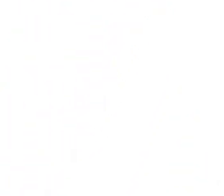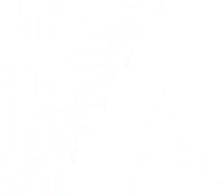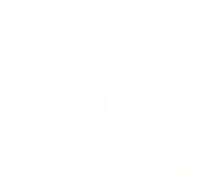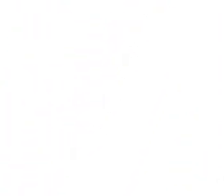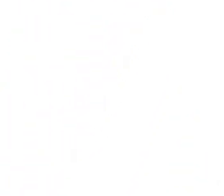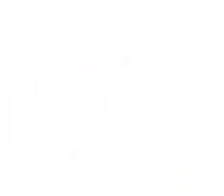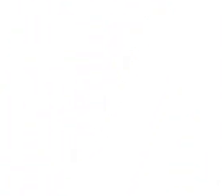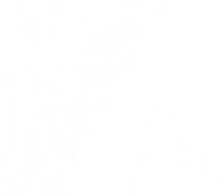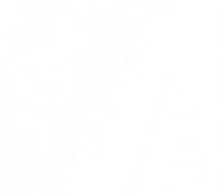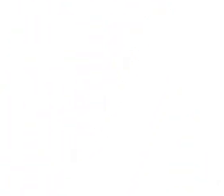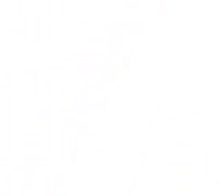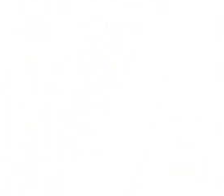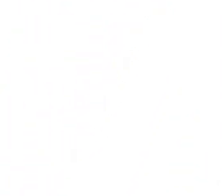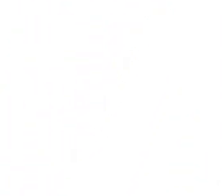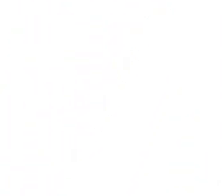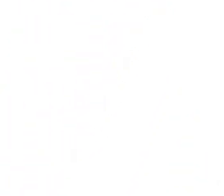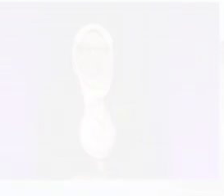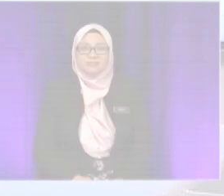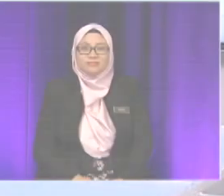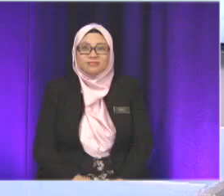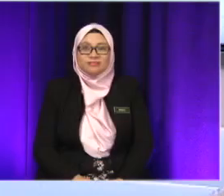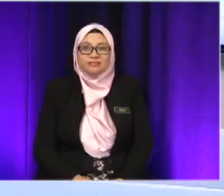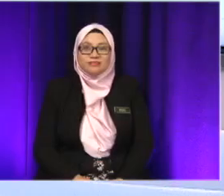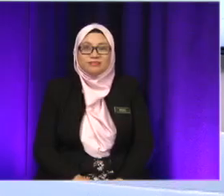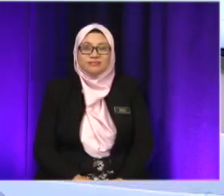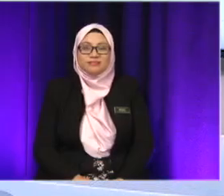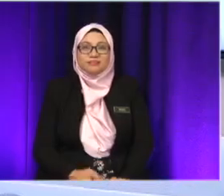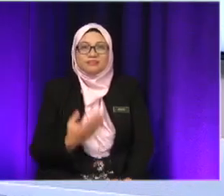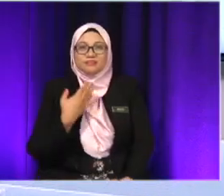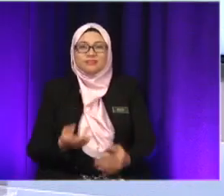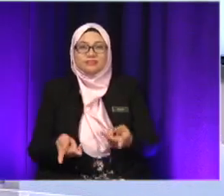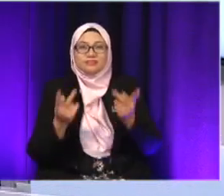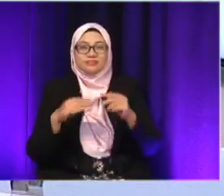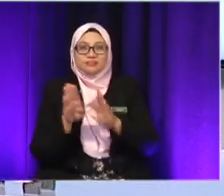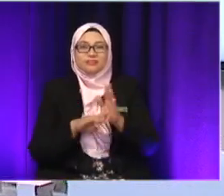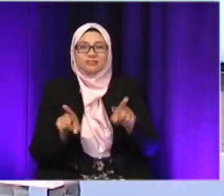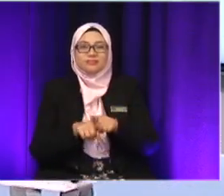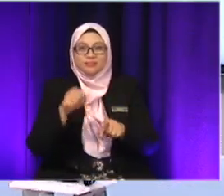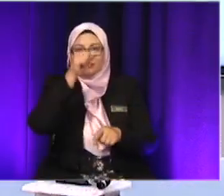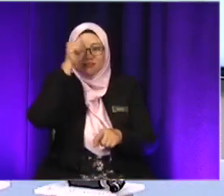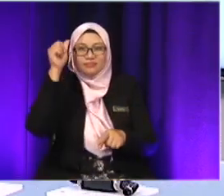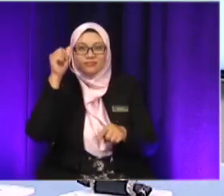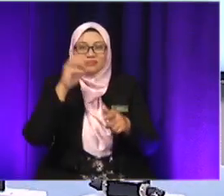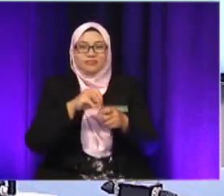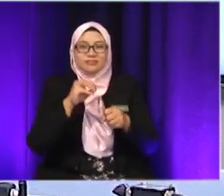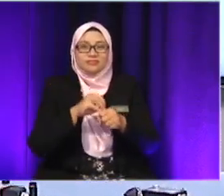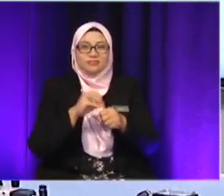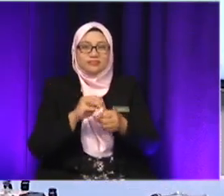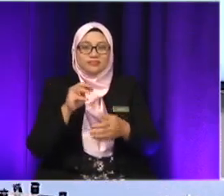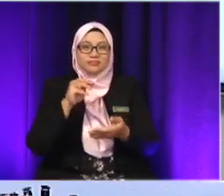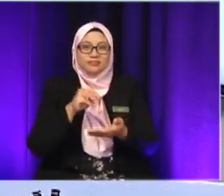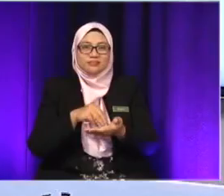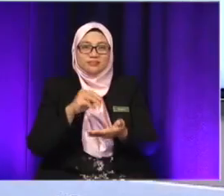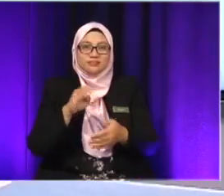Didik TV KPM. Baiklah, kembali bersama saya Aiman Sufian Azman dalam slot menengah atas dalam mata